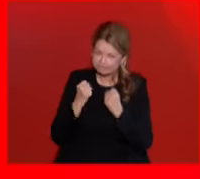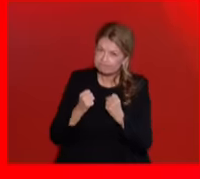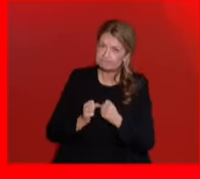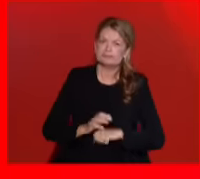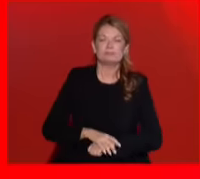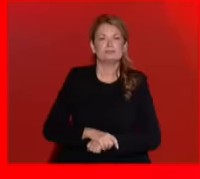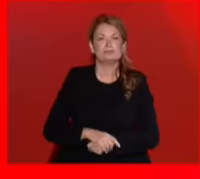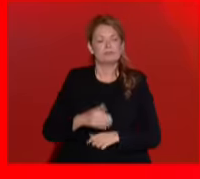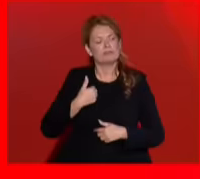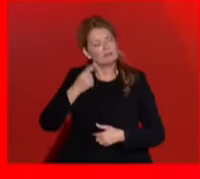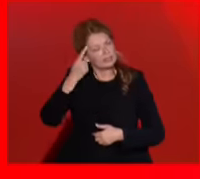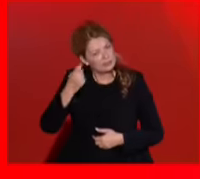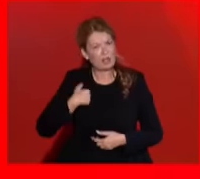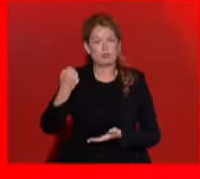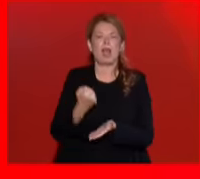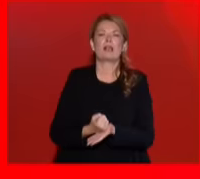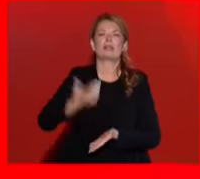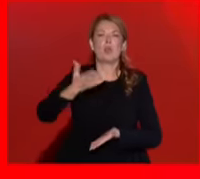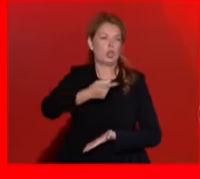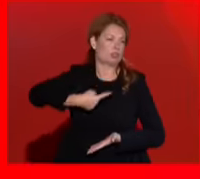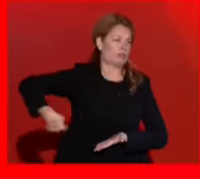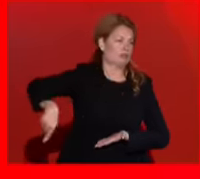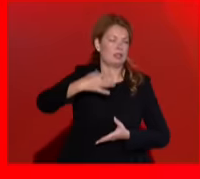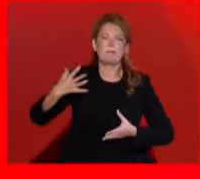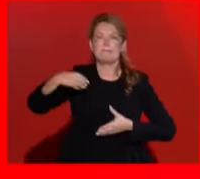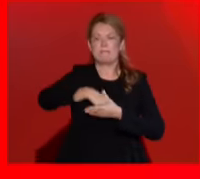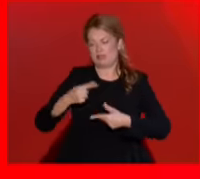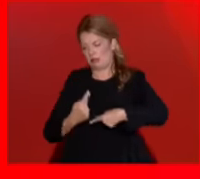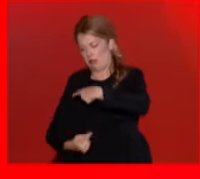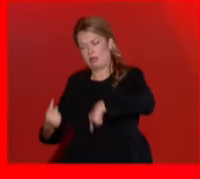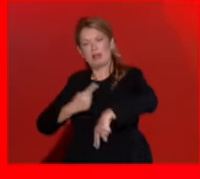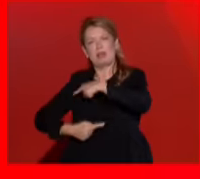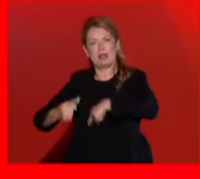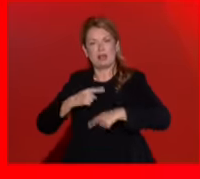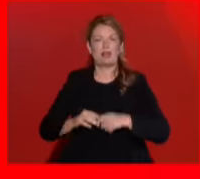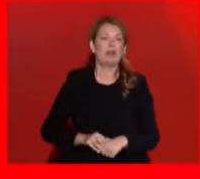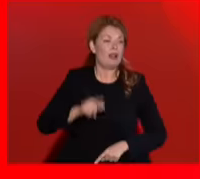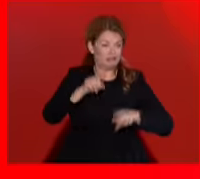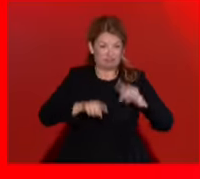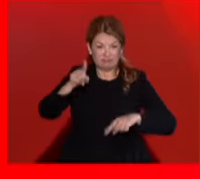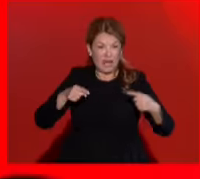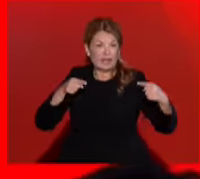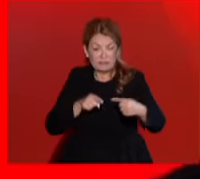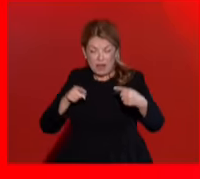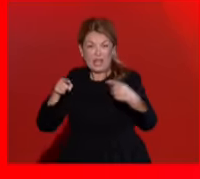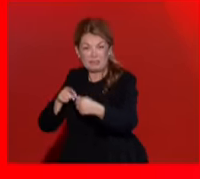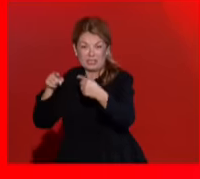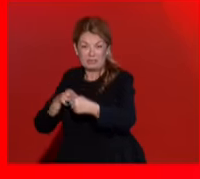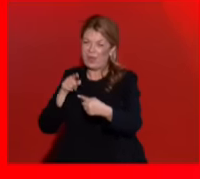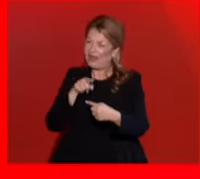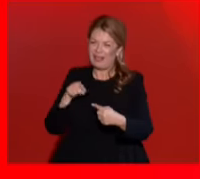Την αυτοκριτική μας θα την κάνουμε εμείς. Χάρη στους αντιπάλους μας δεν θα κάνουμε.